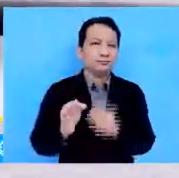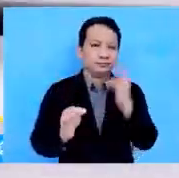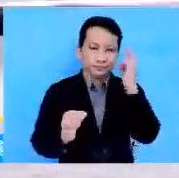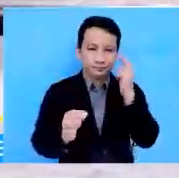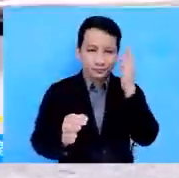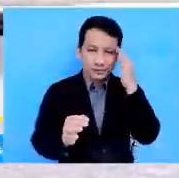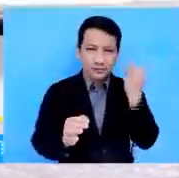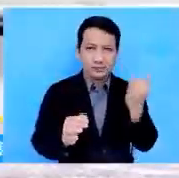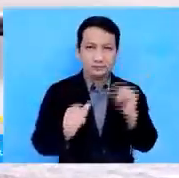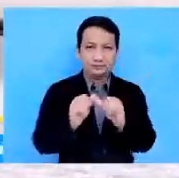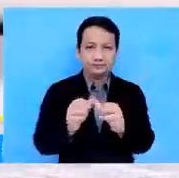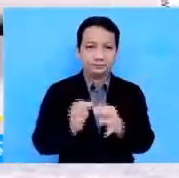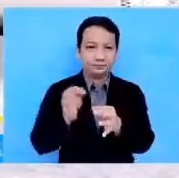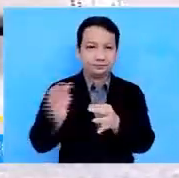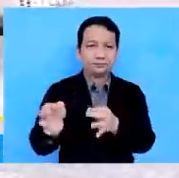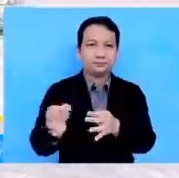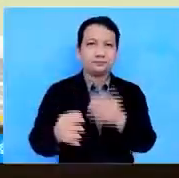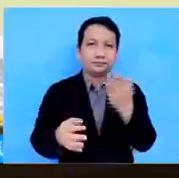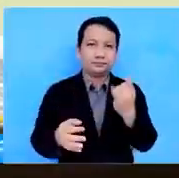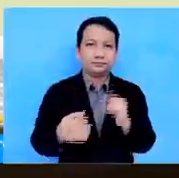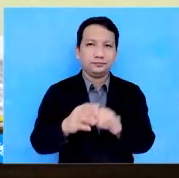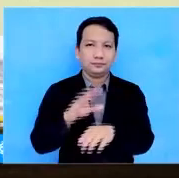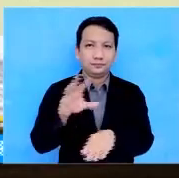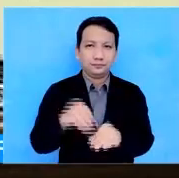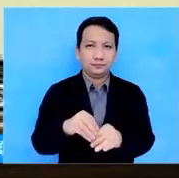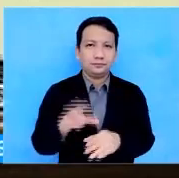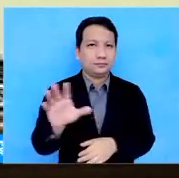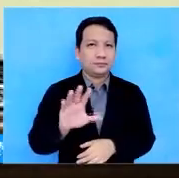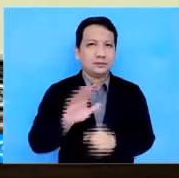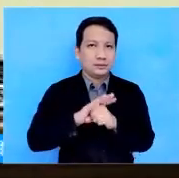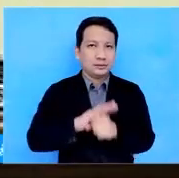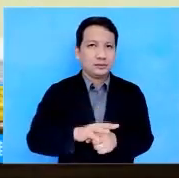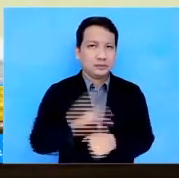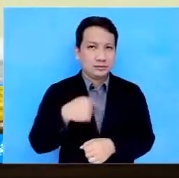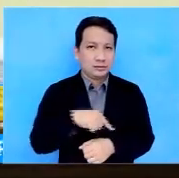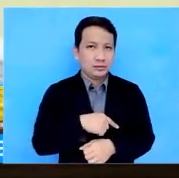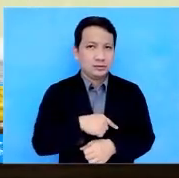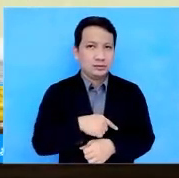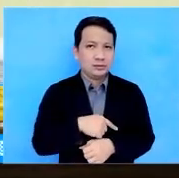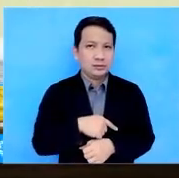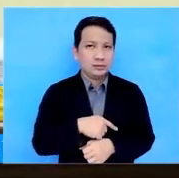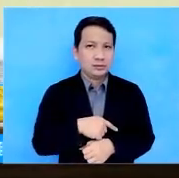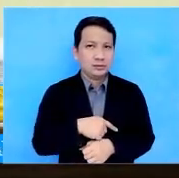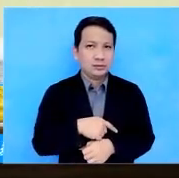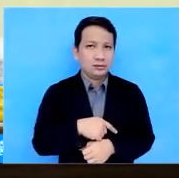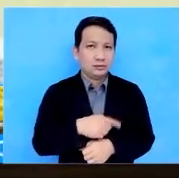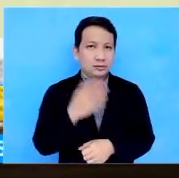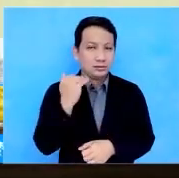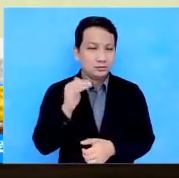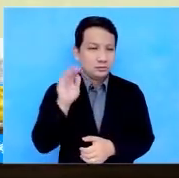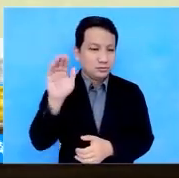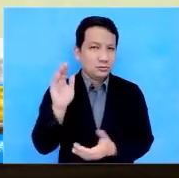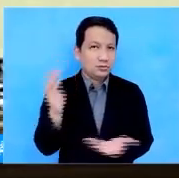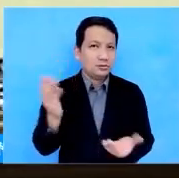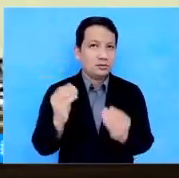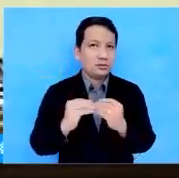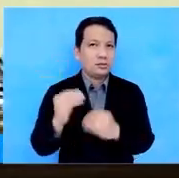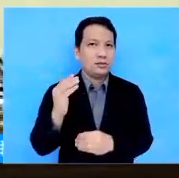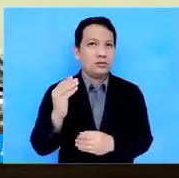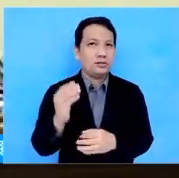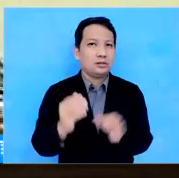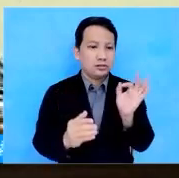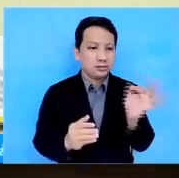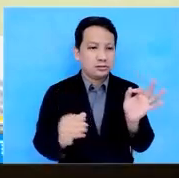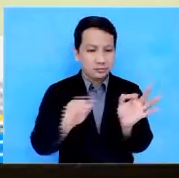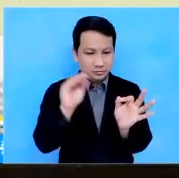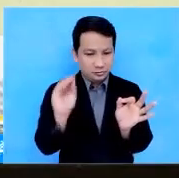kaya pinalawig ang deadline. There is no pressure for us for the strike because more than 90%